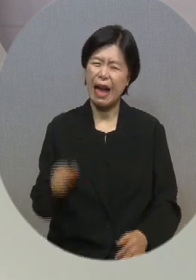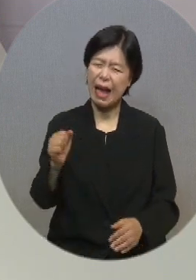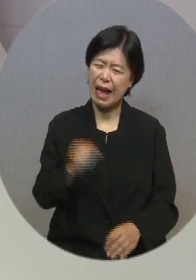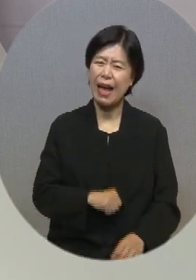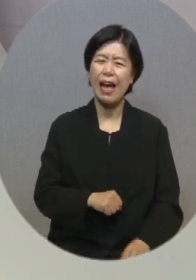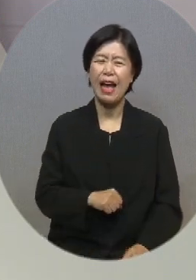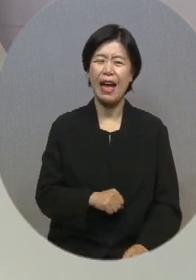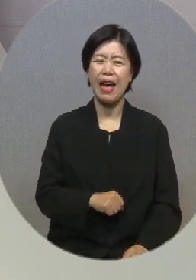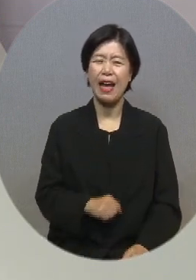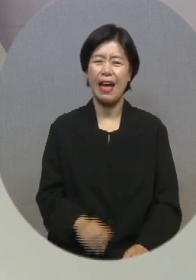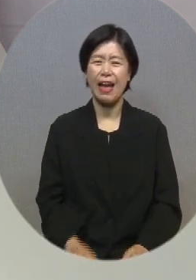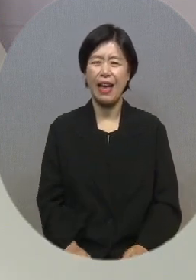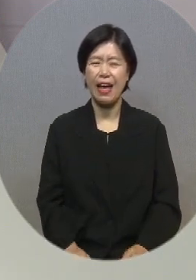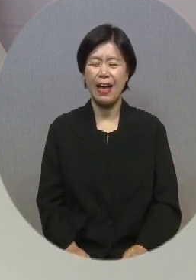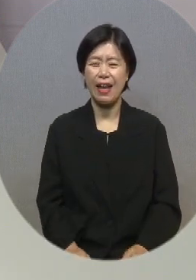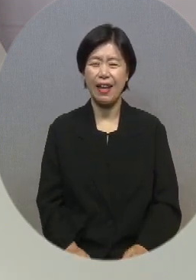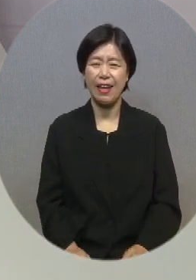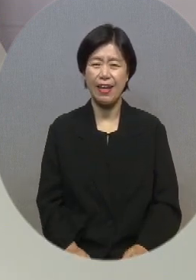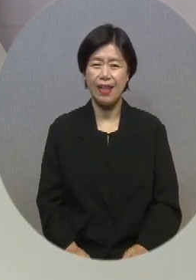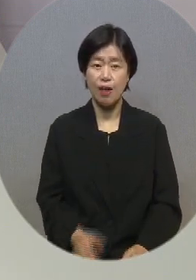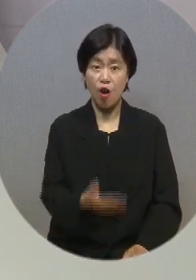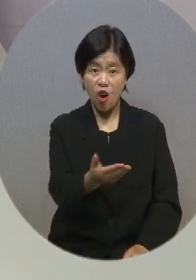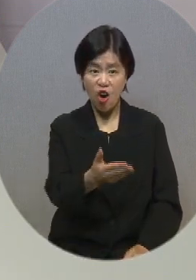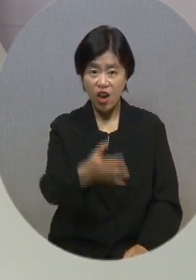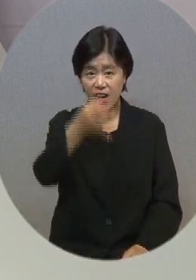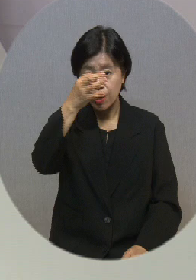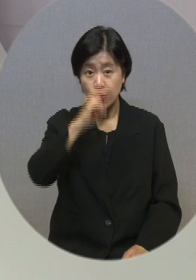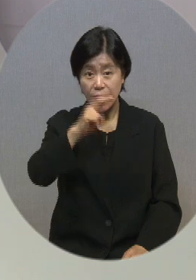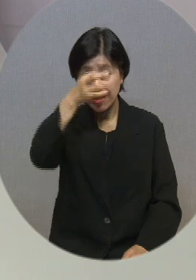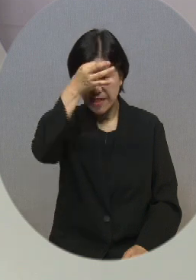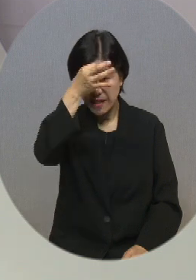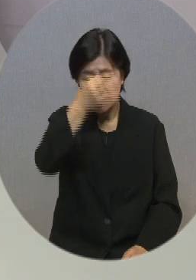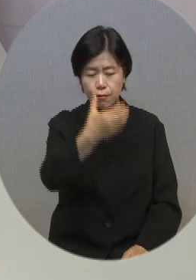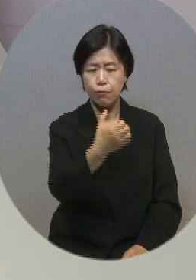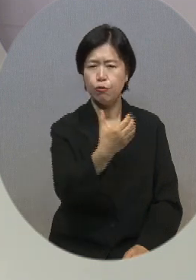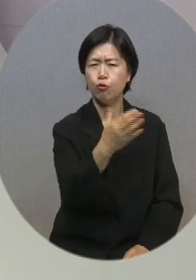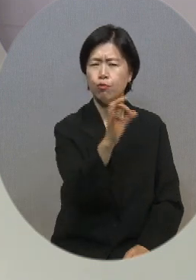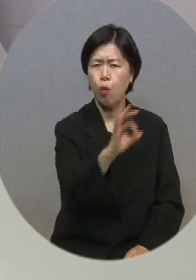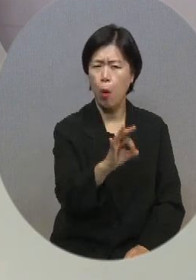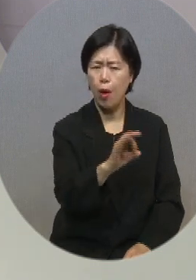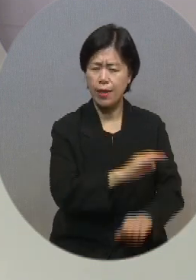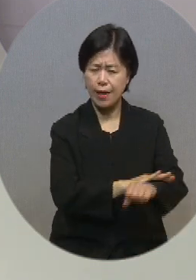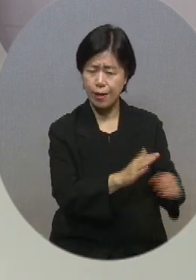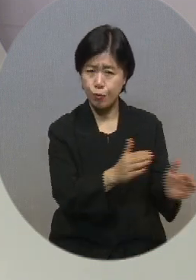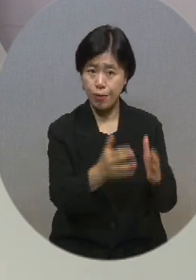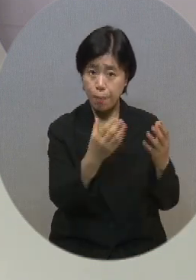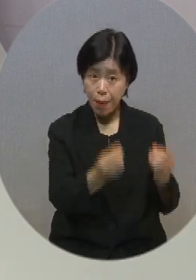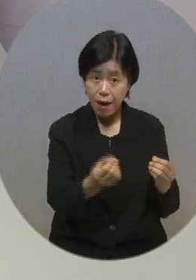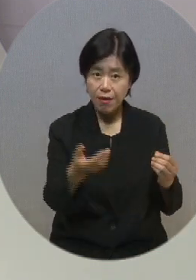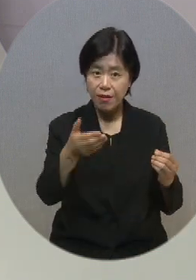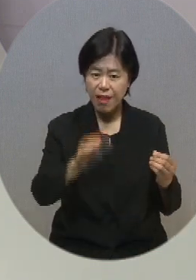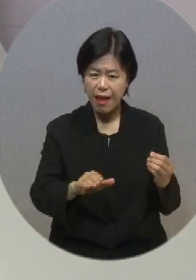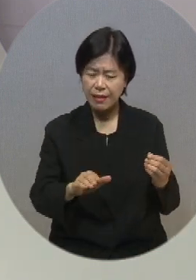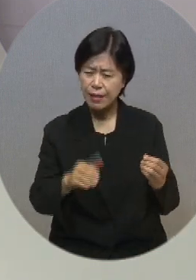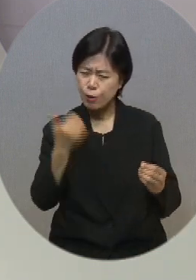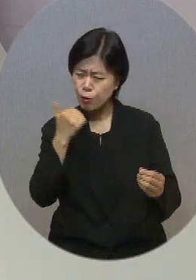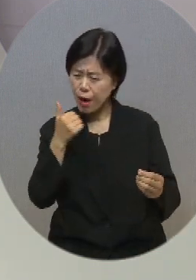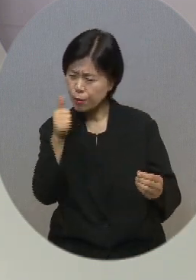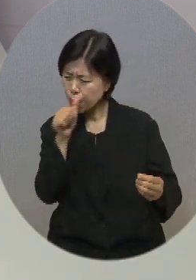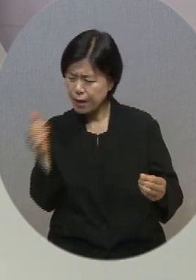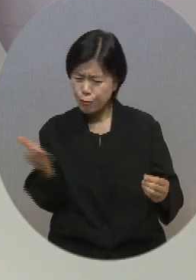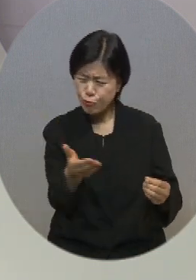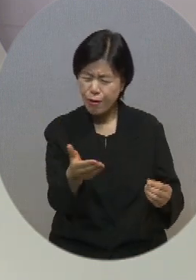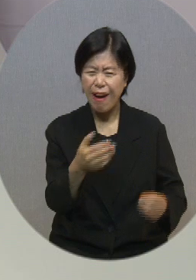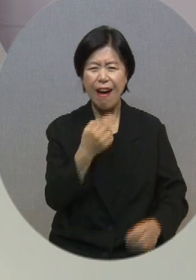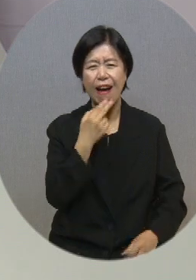1%가. 네. 네, 99%가 맞아요. 준비가 돼 있는데 단 1%가 네. 모자랐던 우리 가수. 자, 그 1% 내가 이건 좀